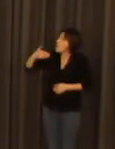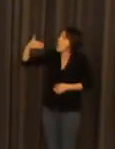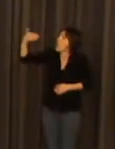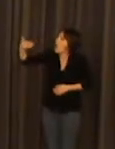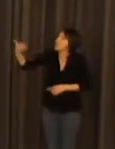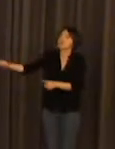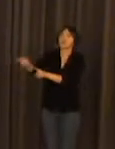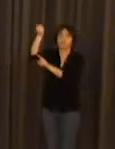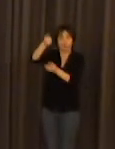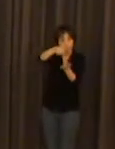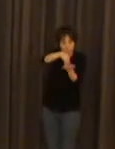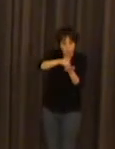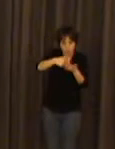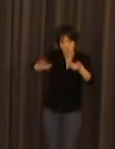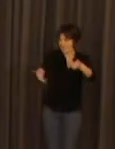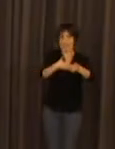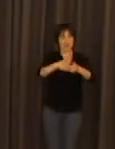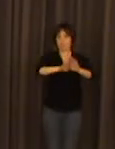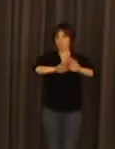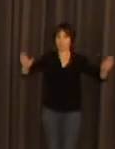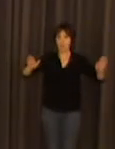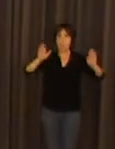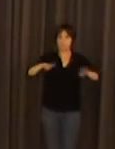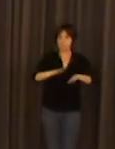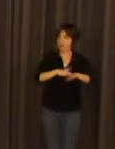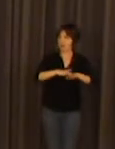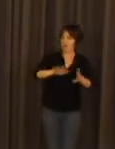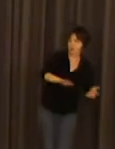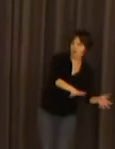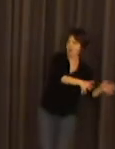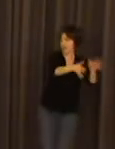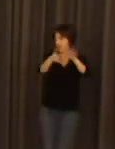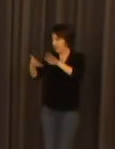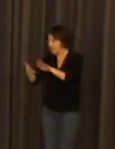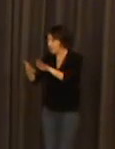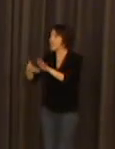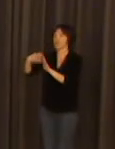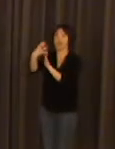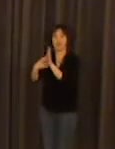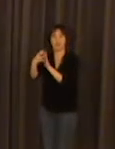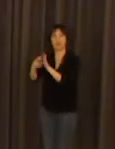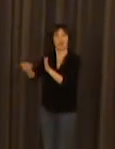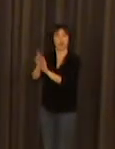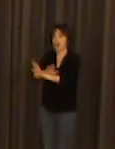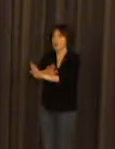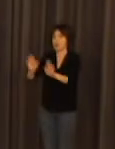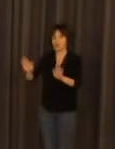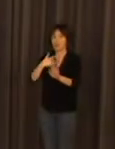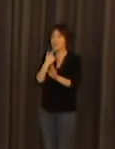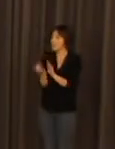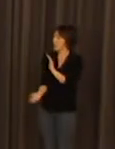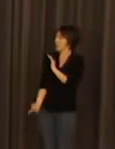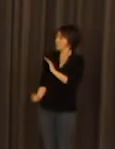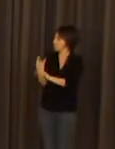aquest corpus, per posar-nos ja en el fons en la codificació, que és l'elaboració dels